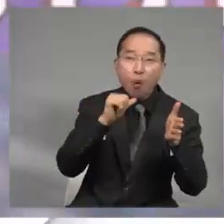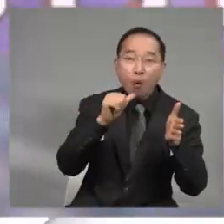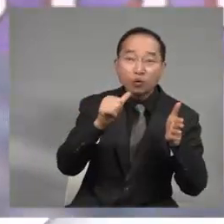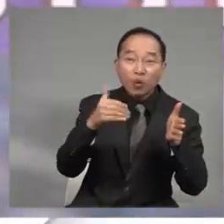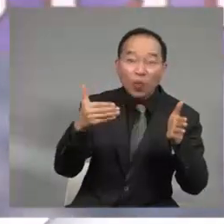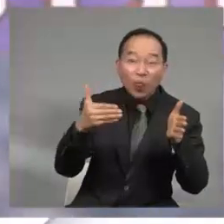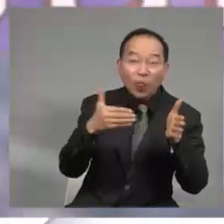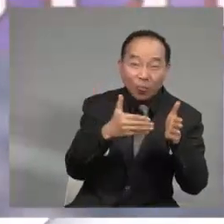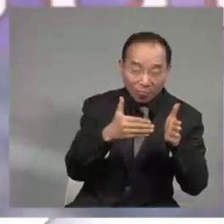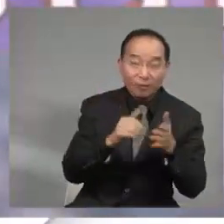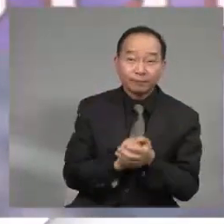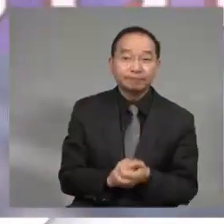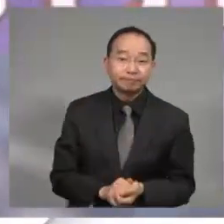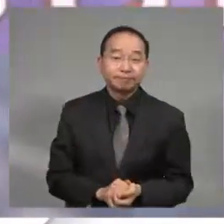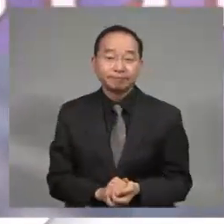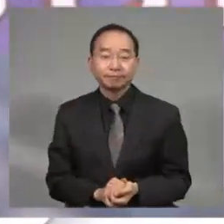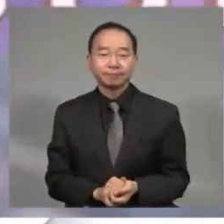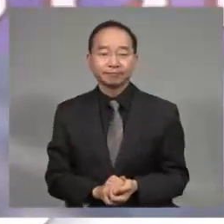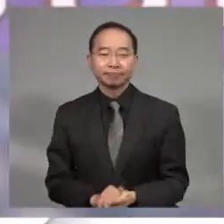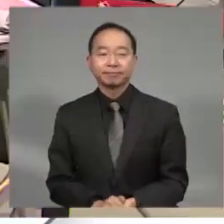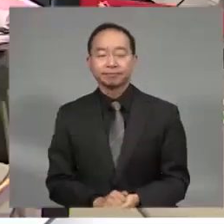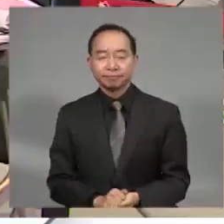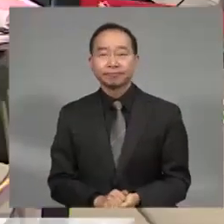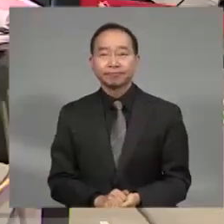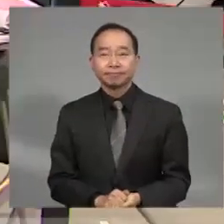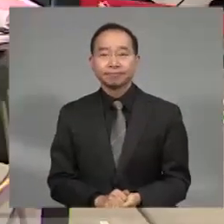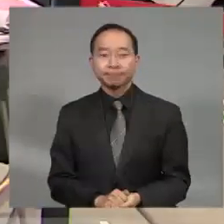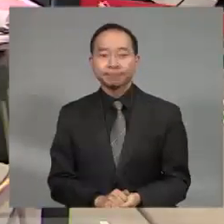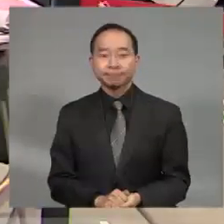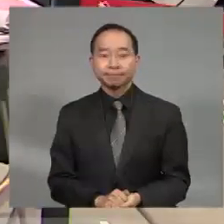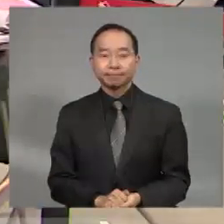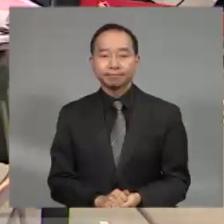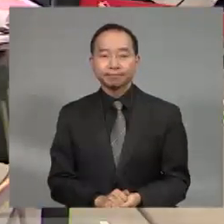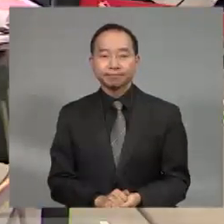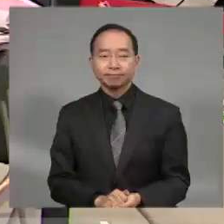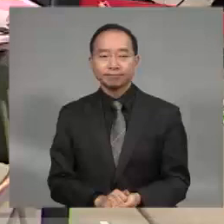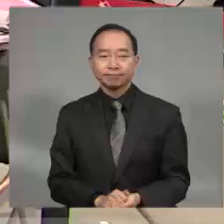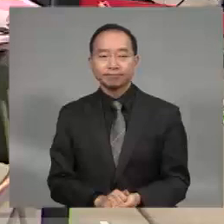가보도록 하겠습니다. 노지선 리포터 나와주세요.